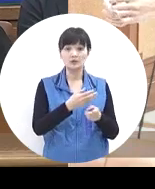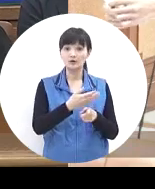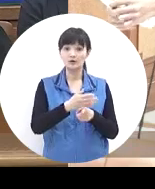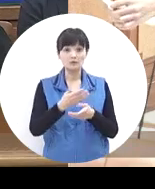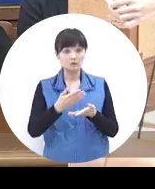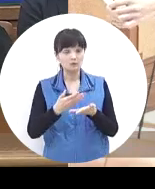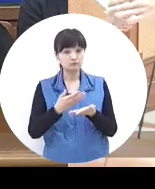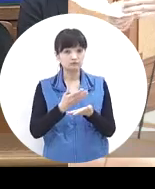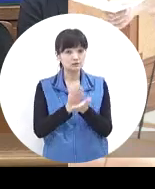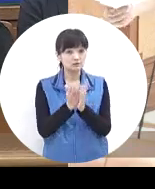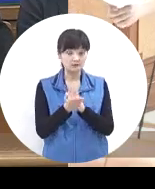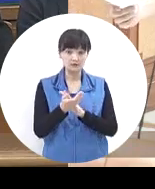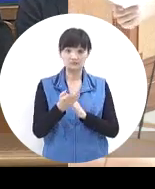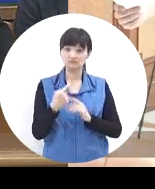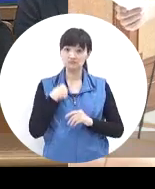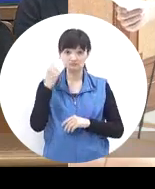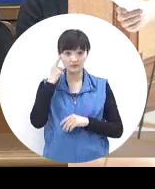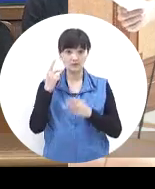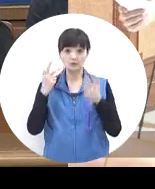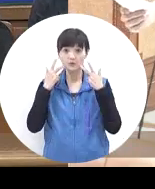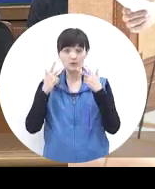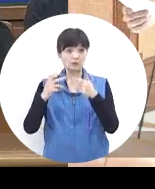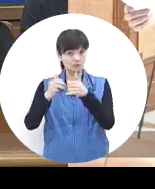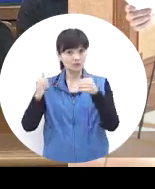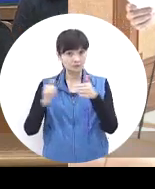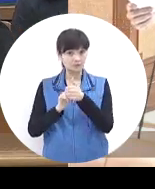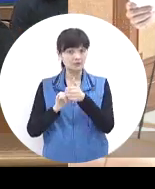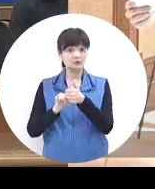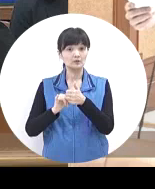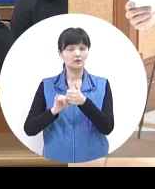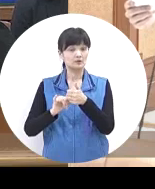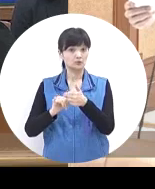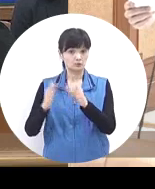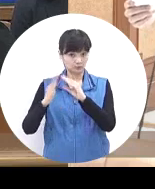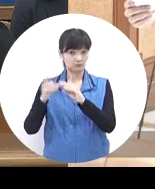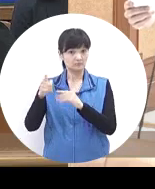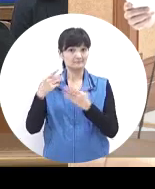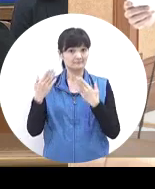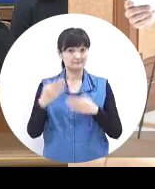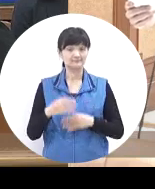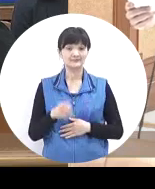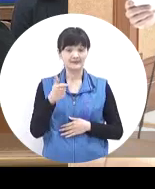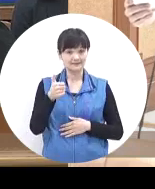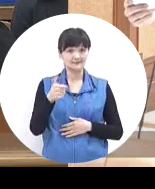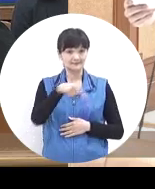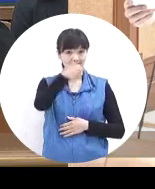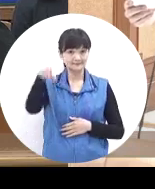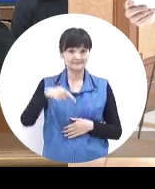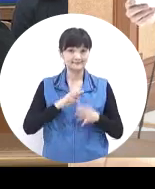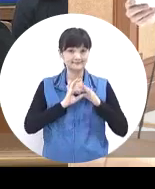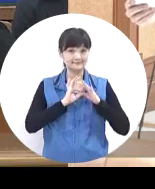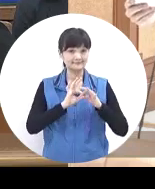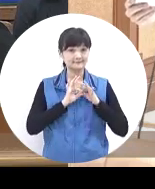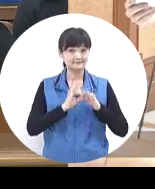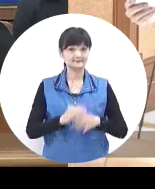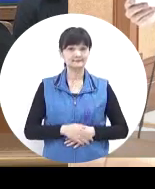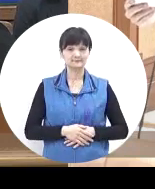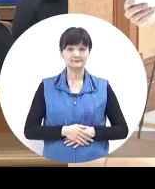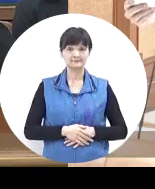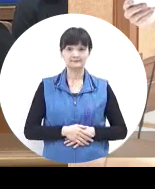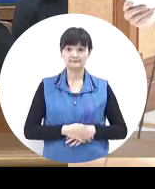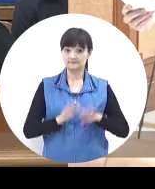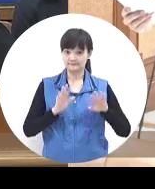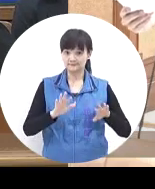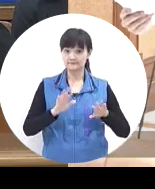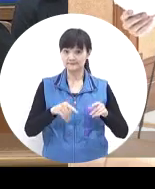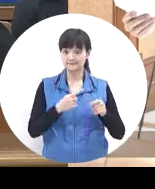比较清楚，不过天使基金谢谢议员打钢筋关心啦，啊，今年把它做出来，